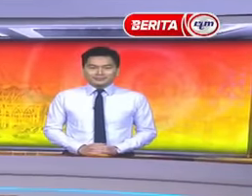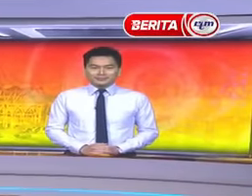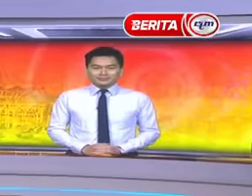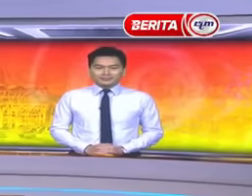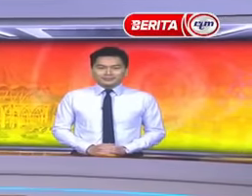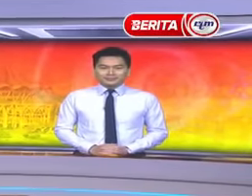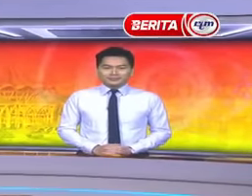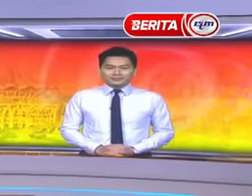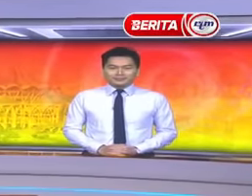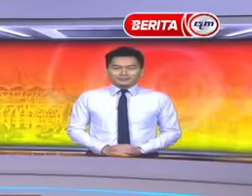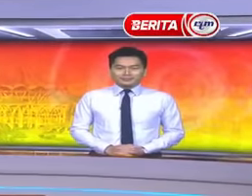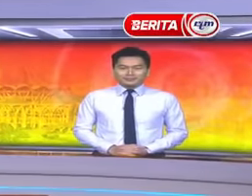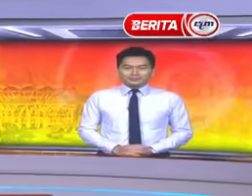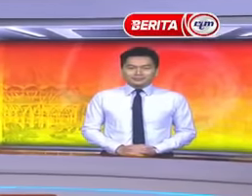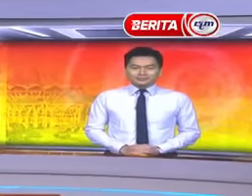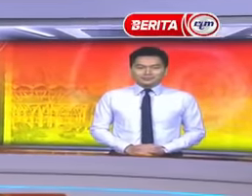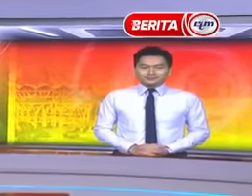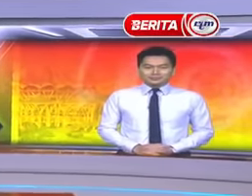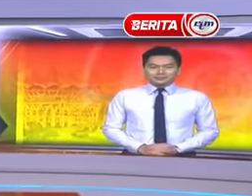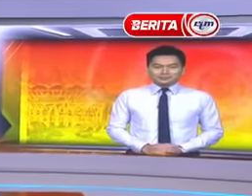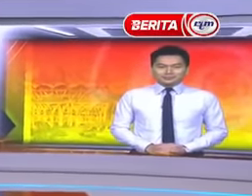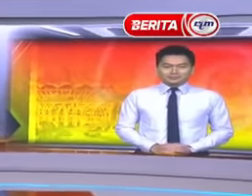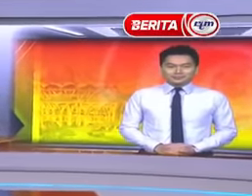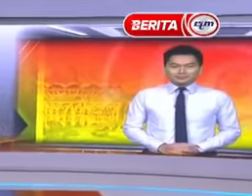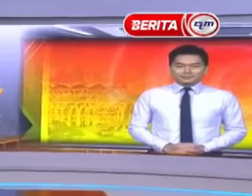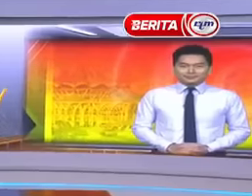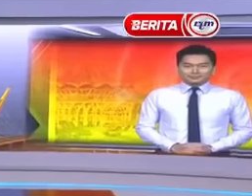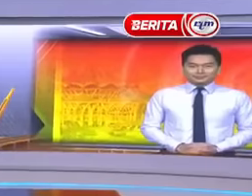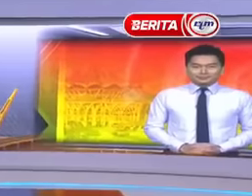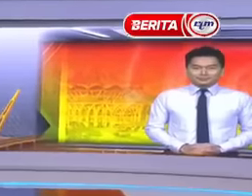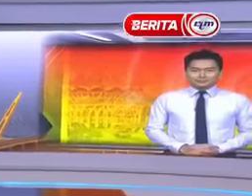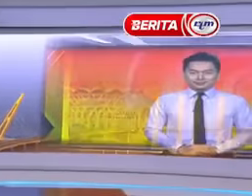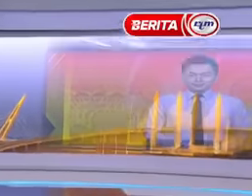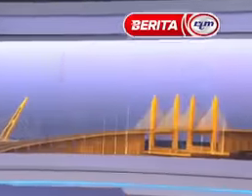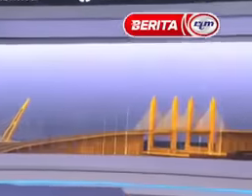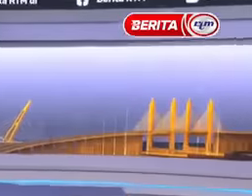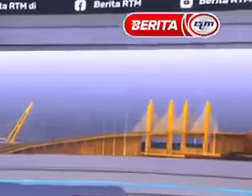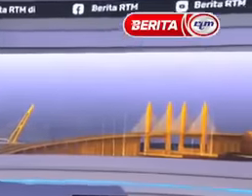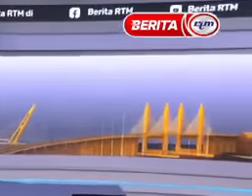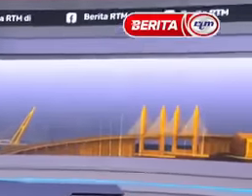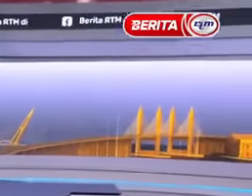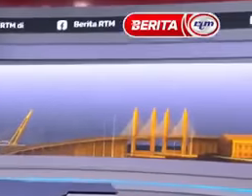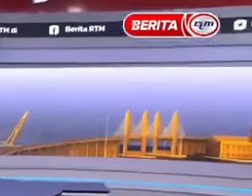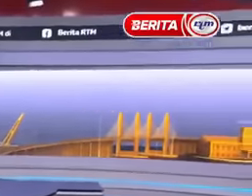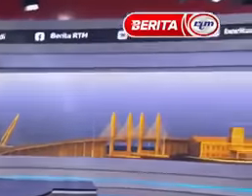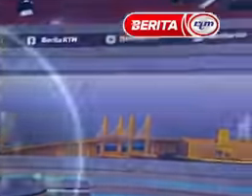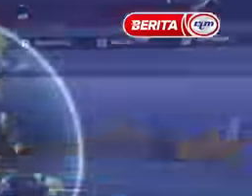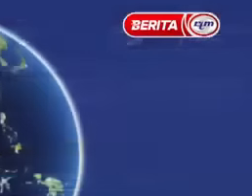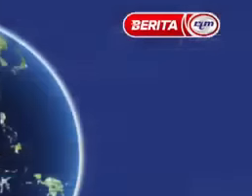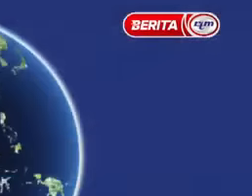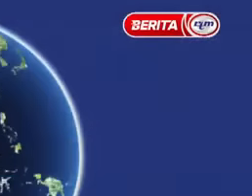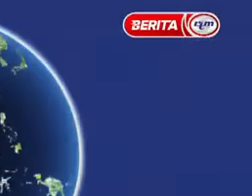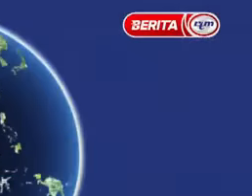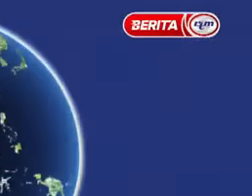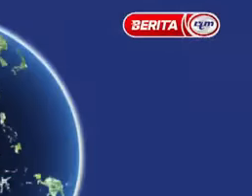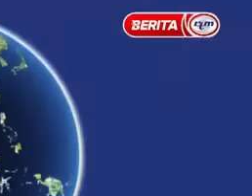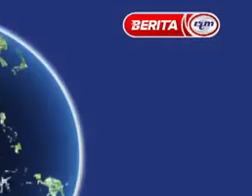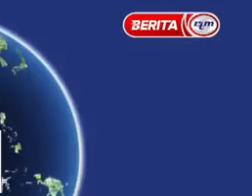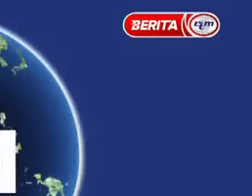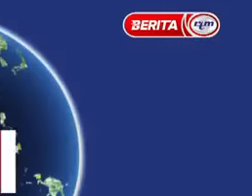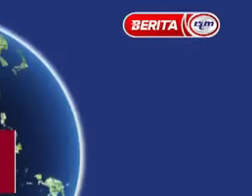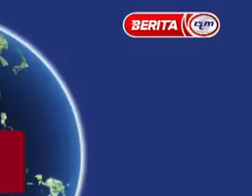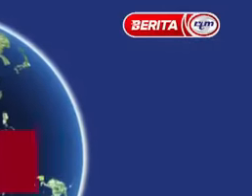bias dan seterusnya kita dapatkan dahulu laporan cuaca semasa untuk malam ini hai hai